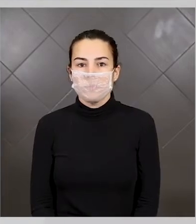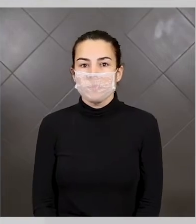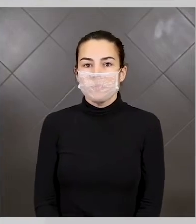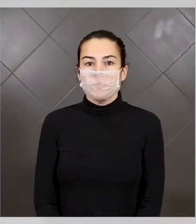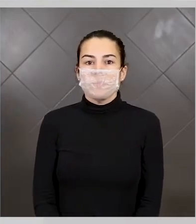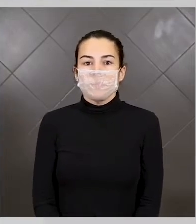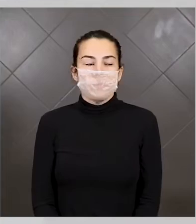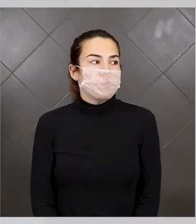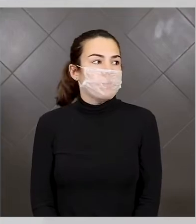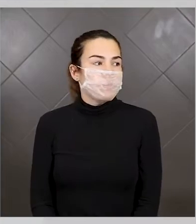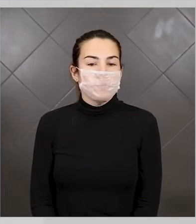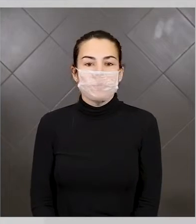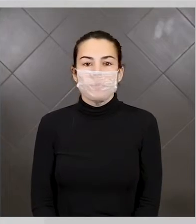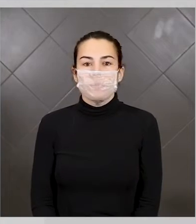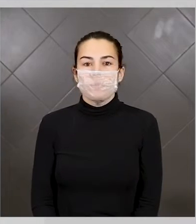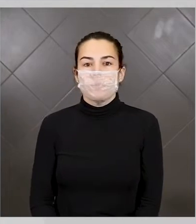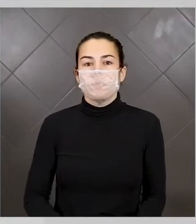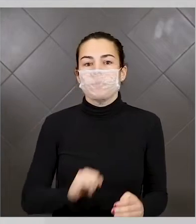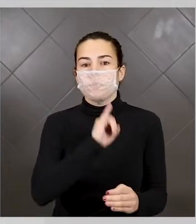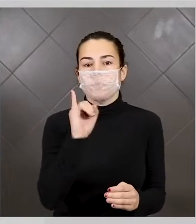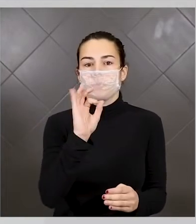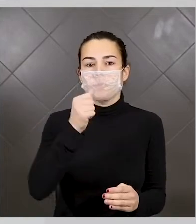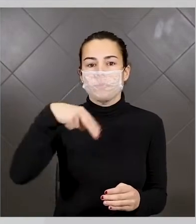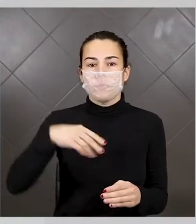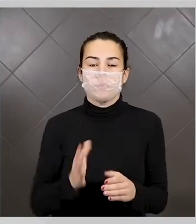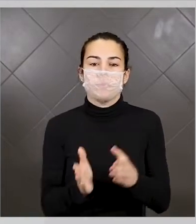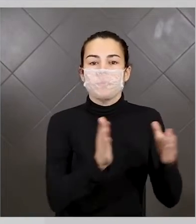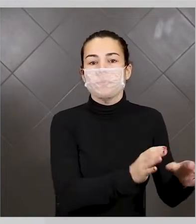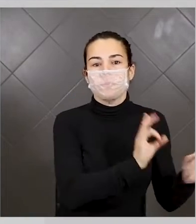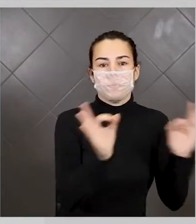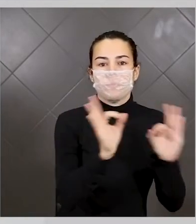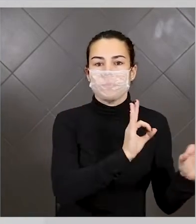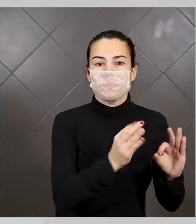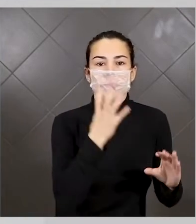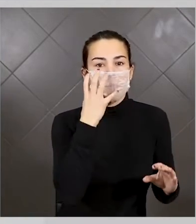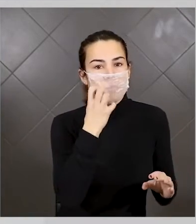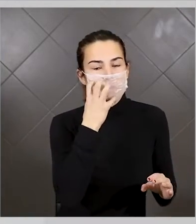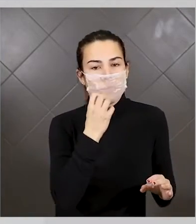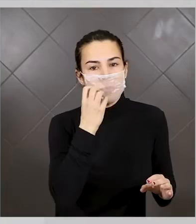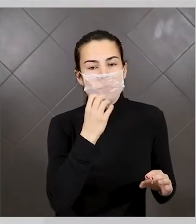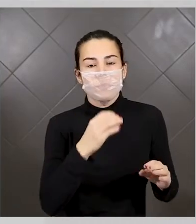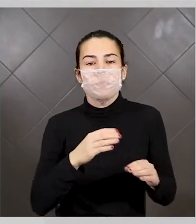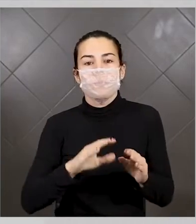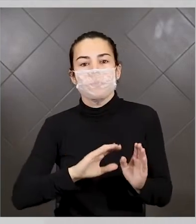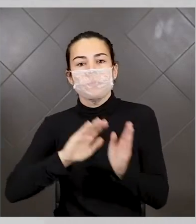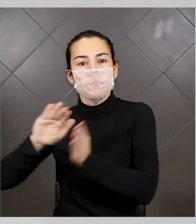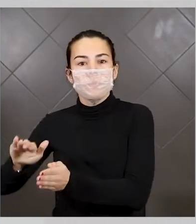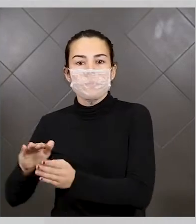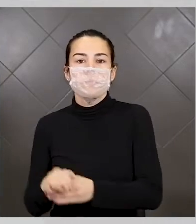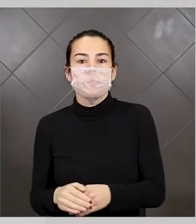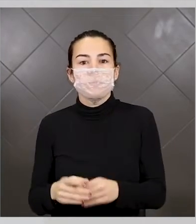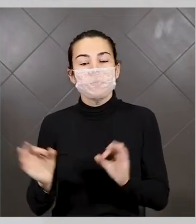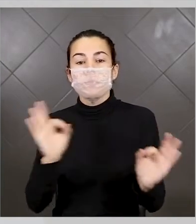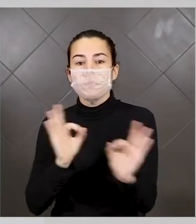Val. Mentre en Joan acaba de preparar el cruixent, sobre de quas, ja anirem preparant els motllos